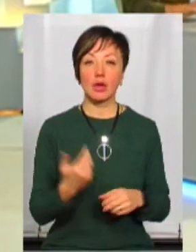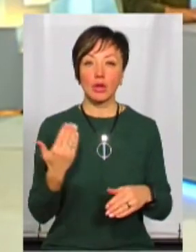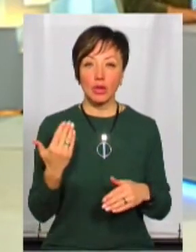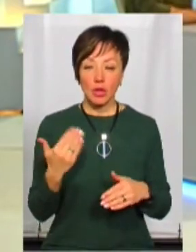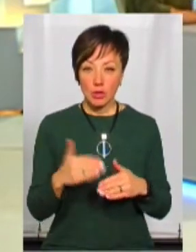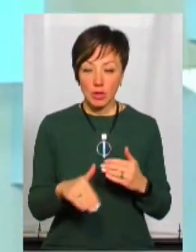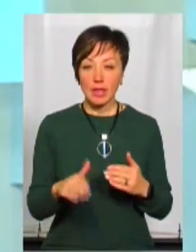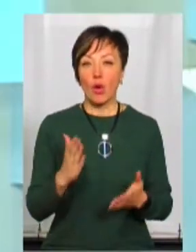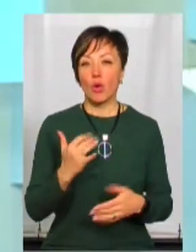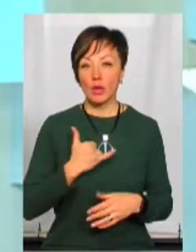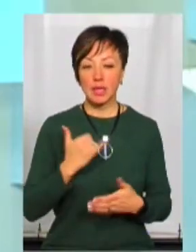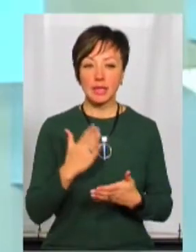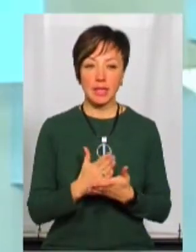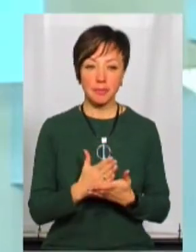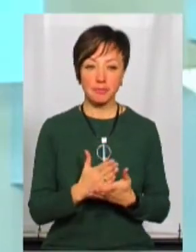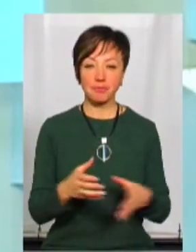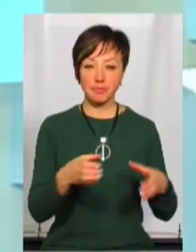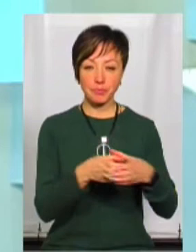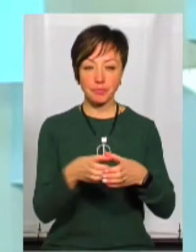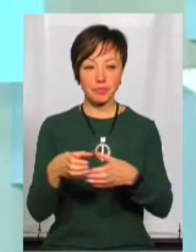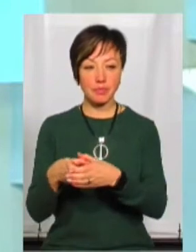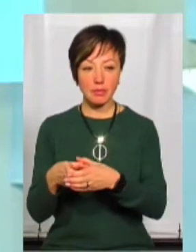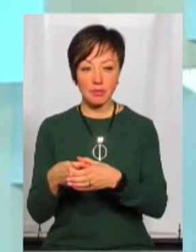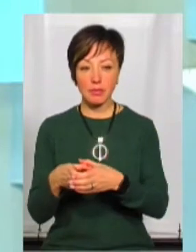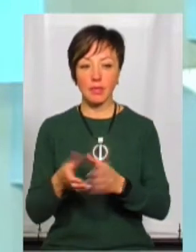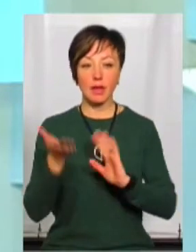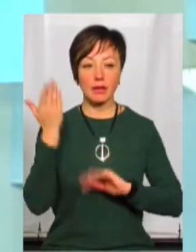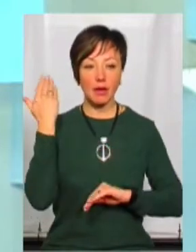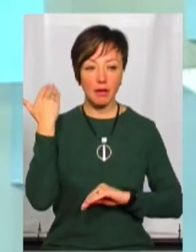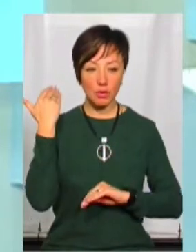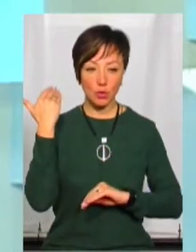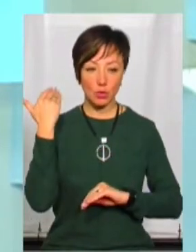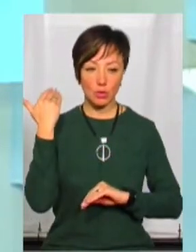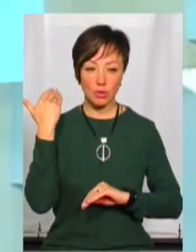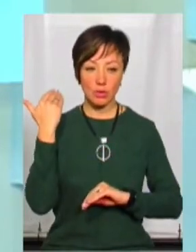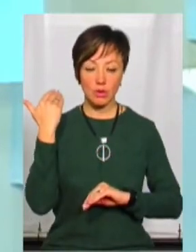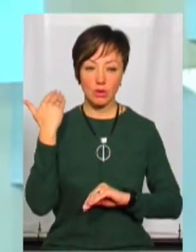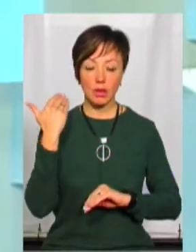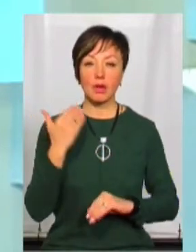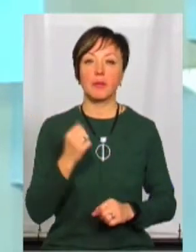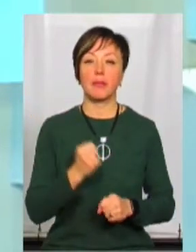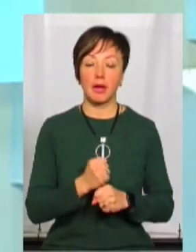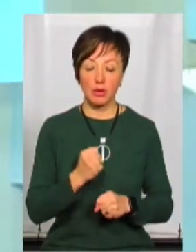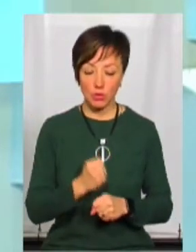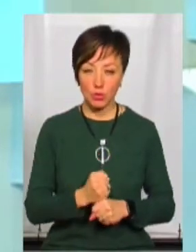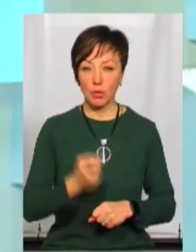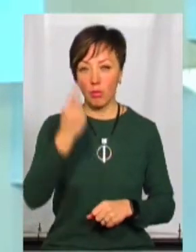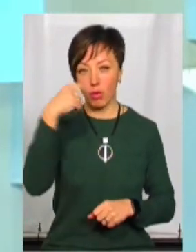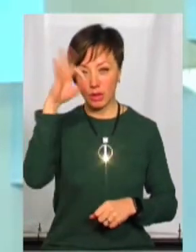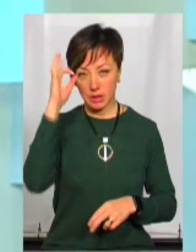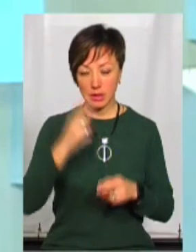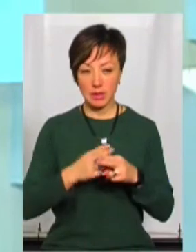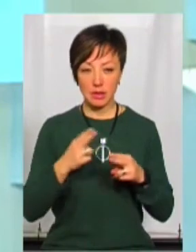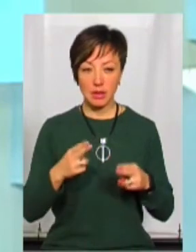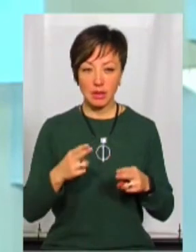Так, це станції. У нас є громади, де вже давно... є діюча поліцейська станція, Кам'янець, наприклад,